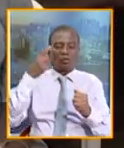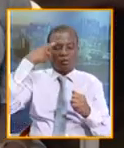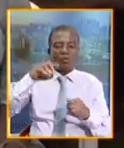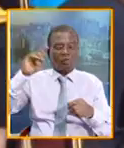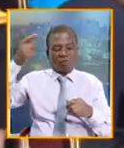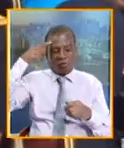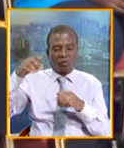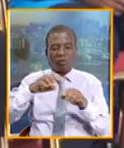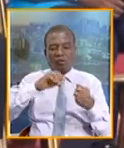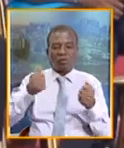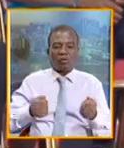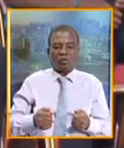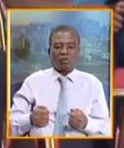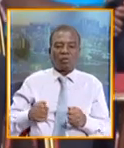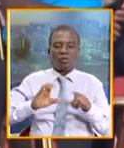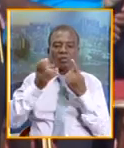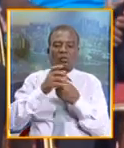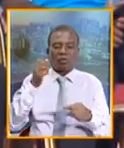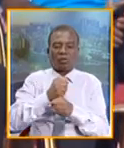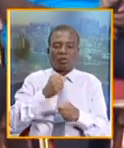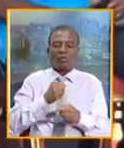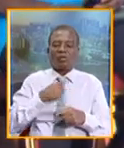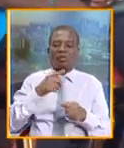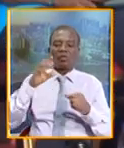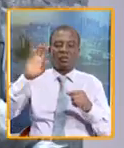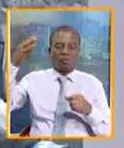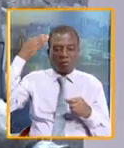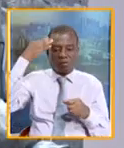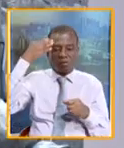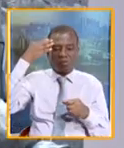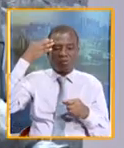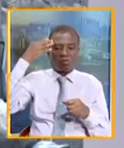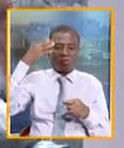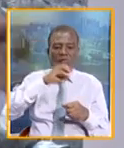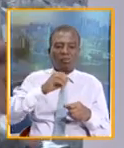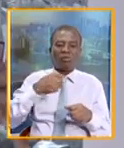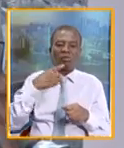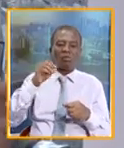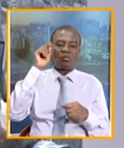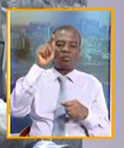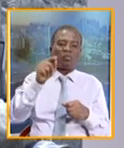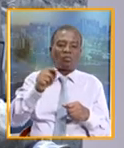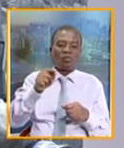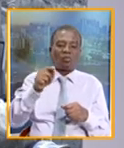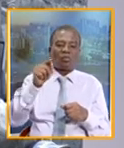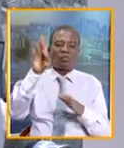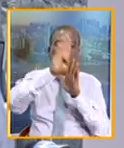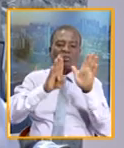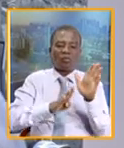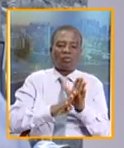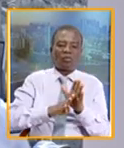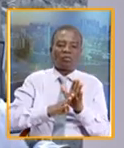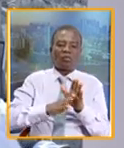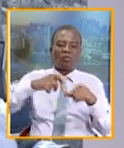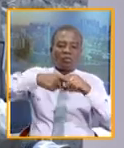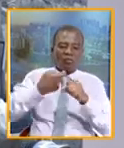pour l'amélioration de leurs conditions de travail et de vie, assure le ministre Koubenan Kwasi Adjoumani. On a fait le point de la noix de